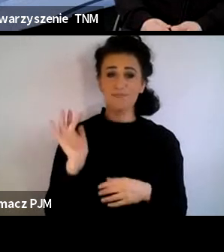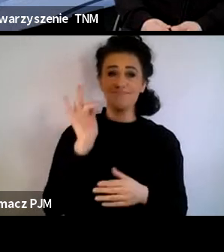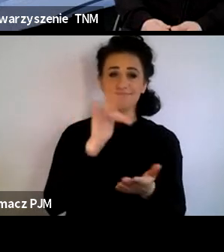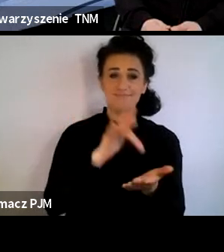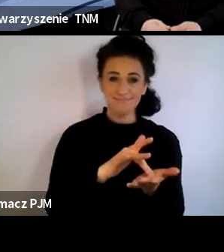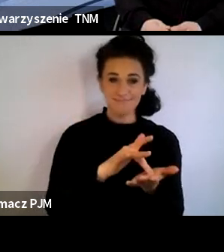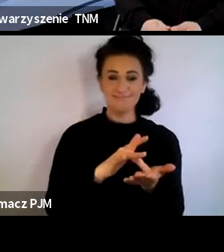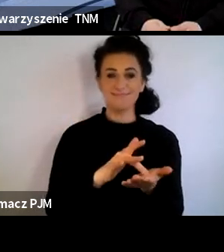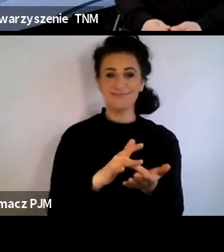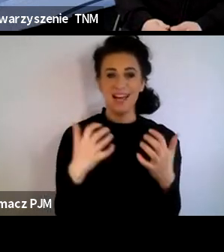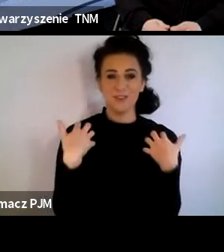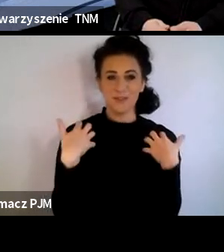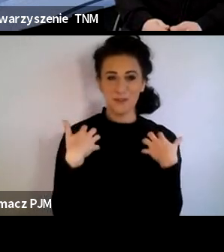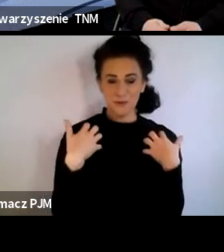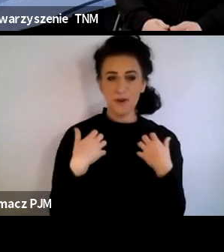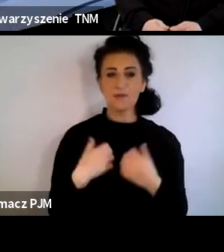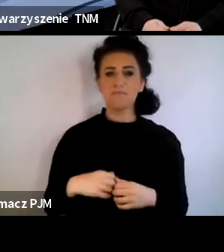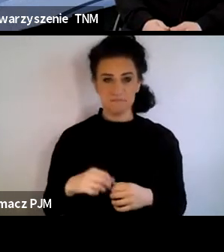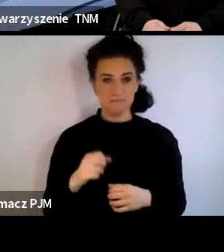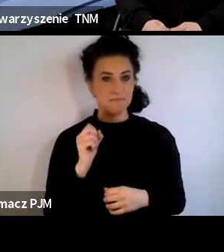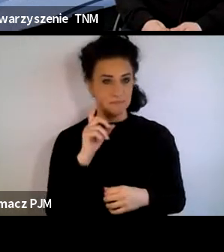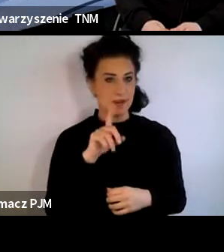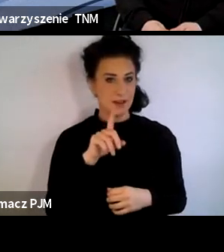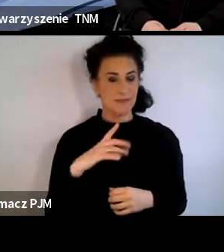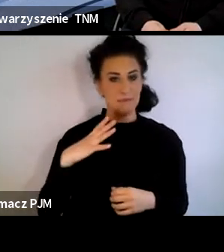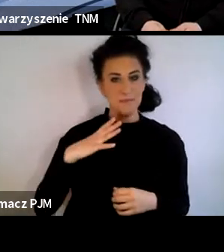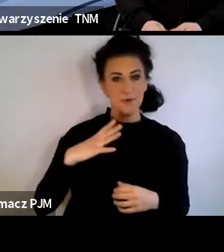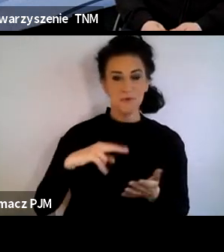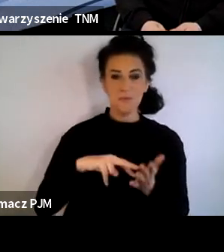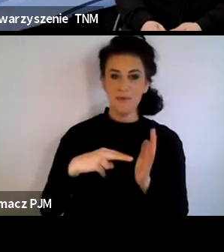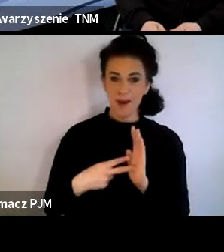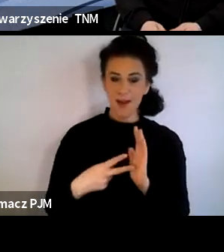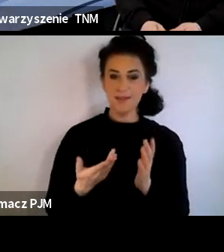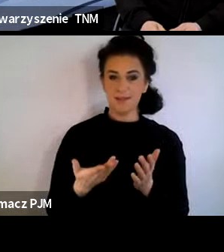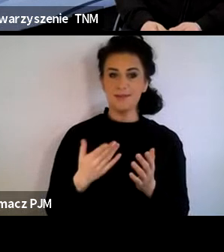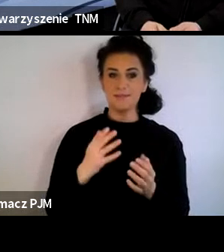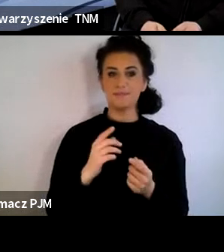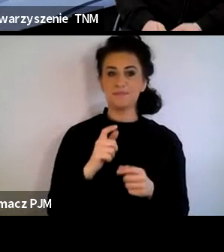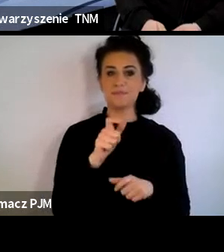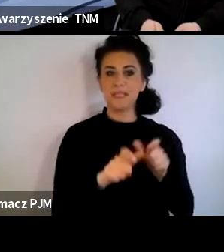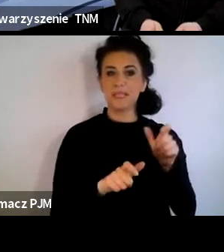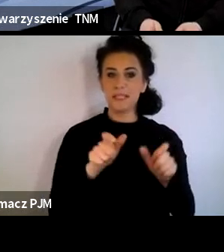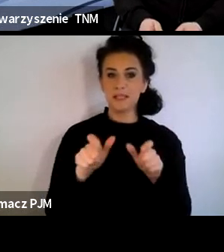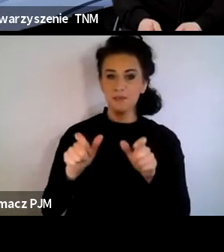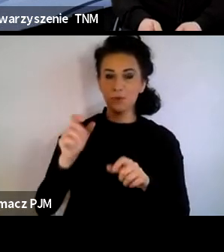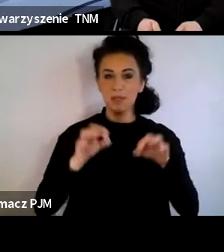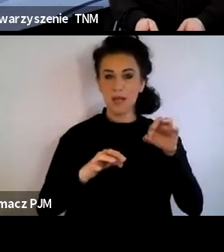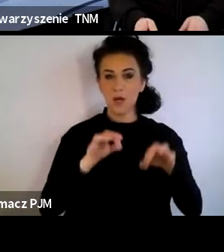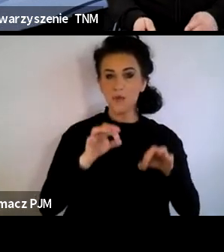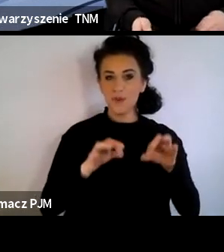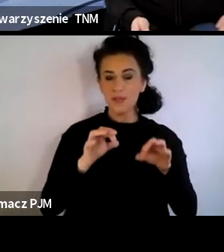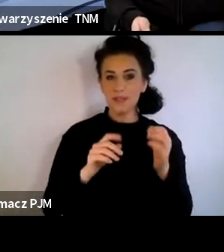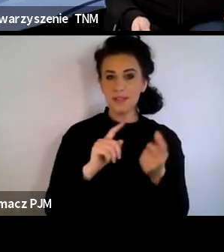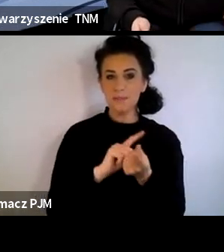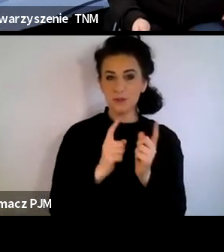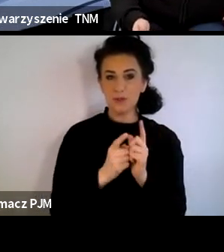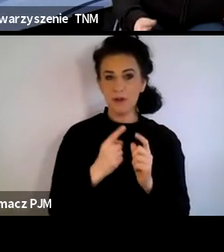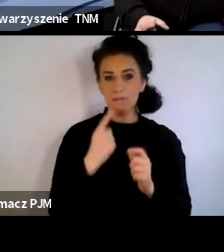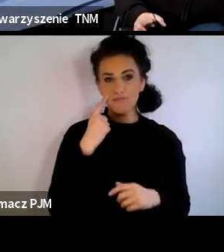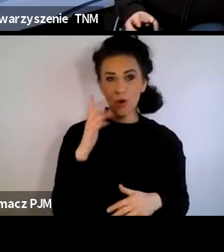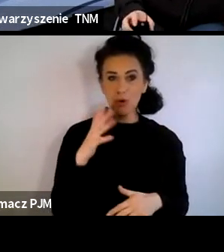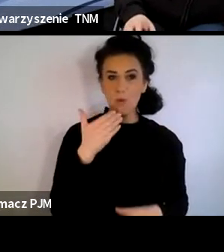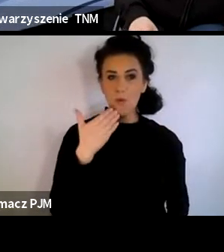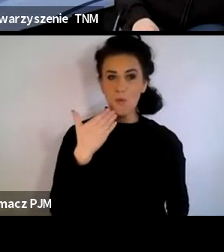były takie plany, żebyśmy zorganizowali takie spotkanie, taką konferencję w okolicach maja